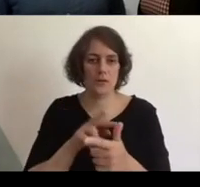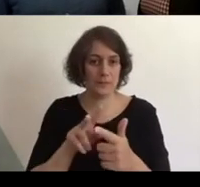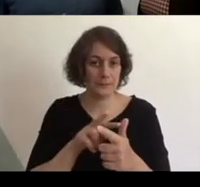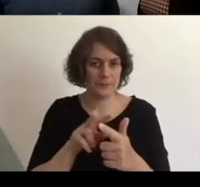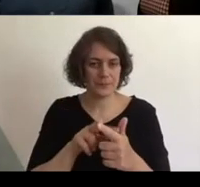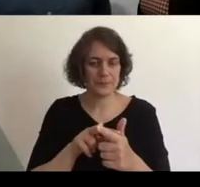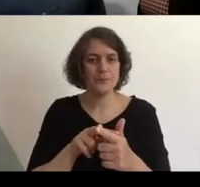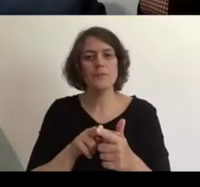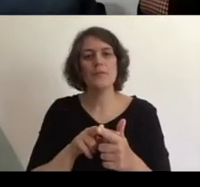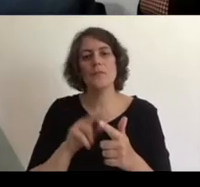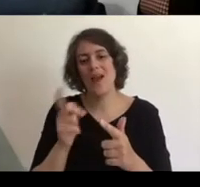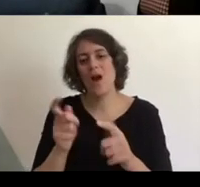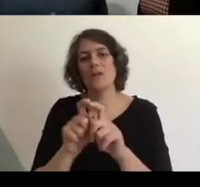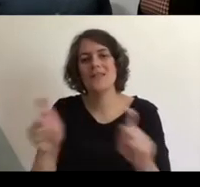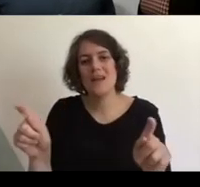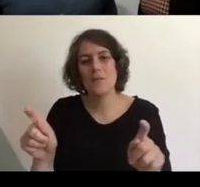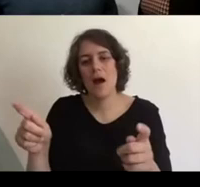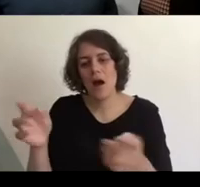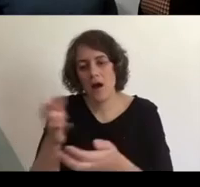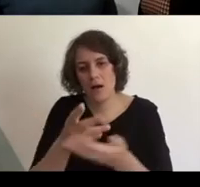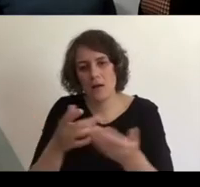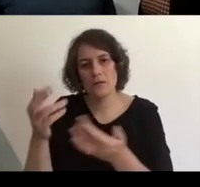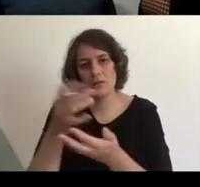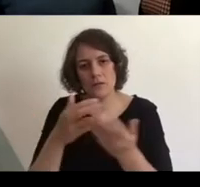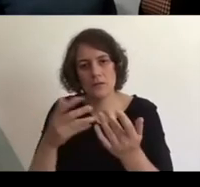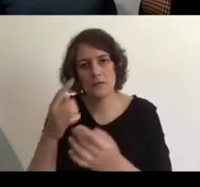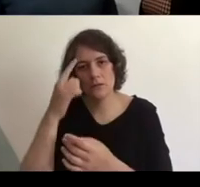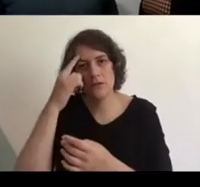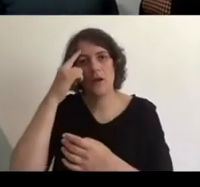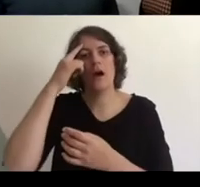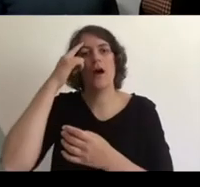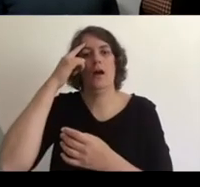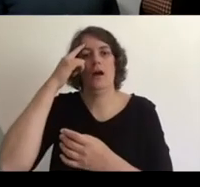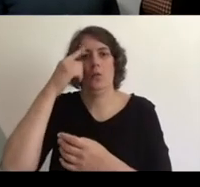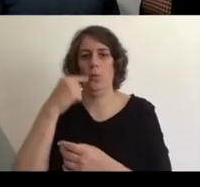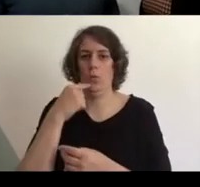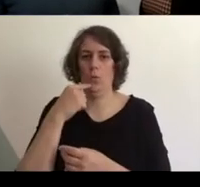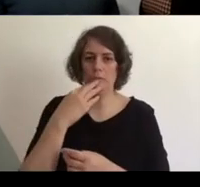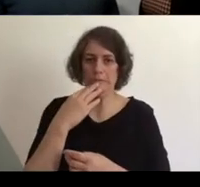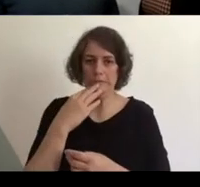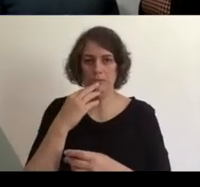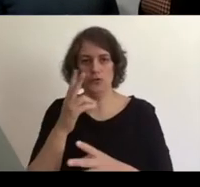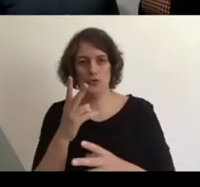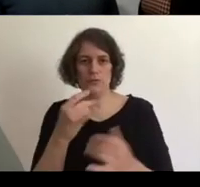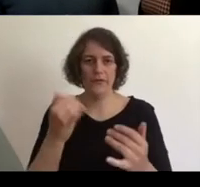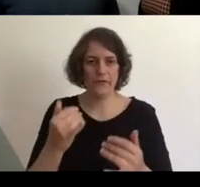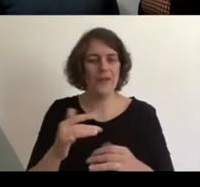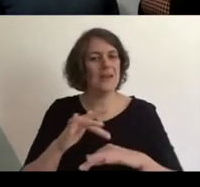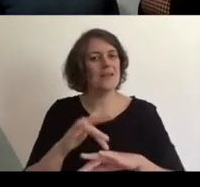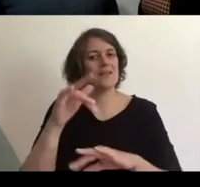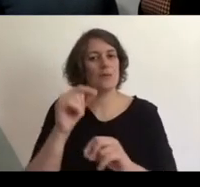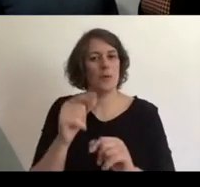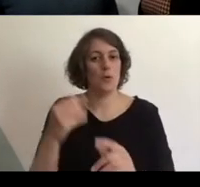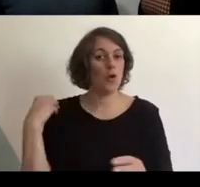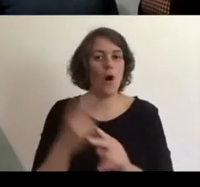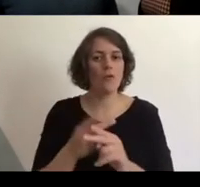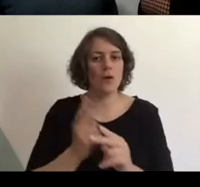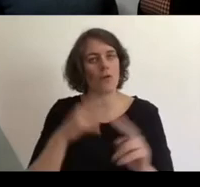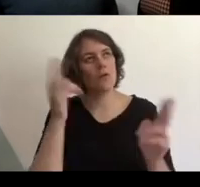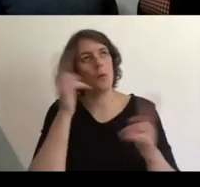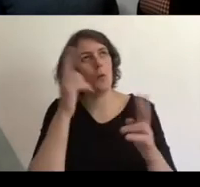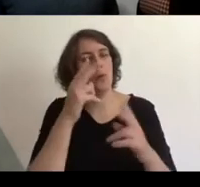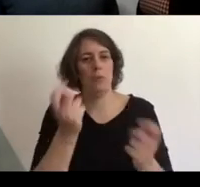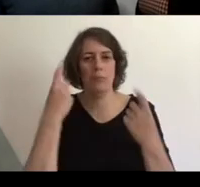auseinandersetzen, die ein Bewusstsein entwickeln für Diskriminierungsmechanismen, die häufig auch unbewusst passieren. Weil